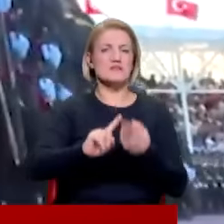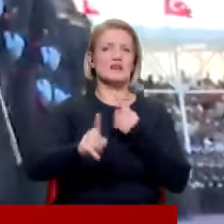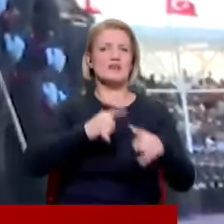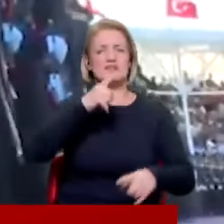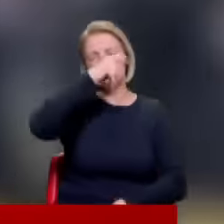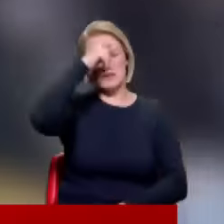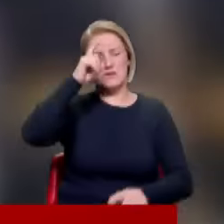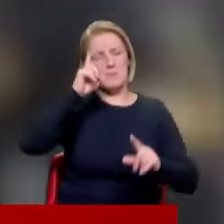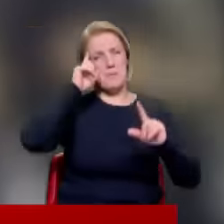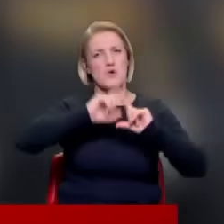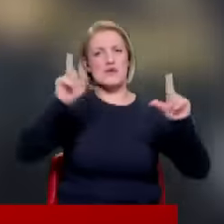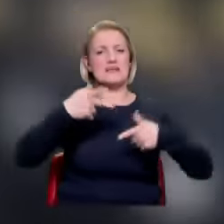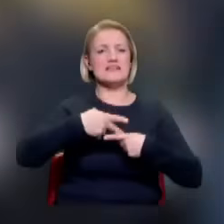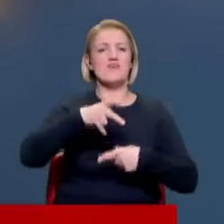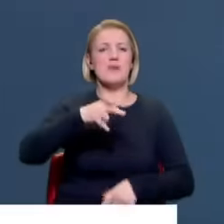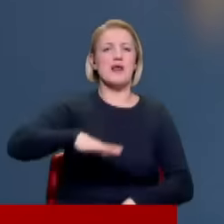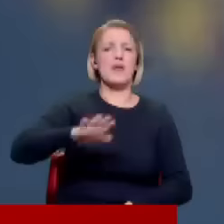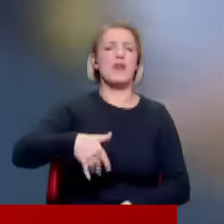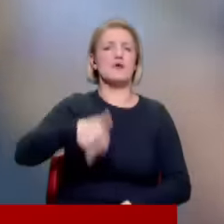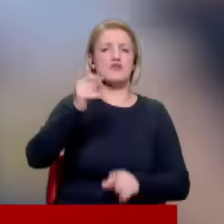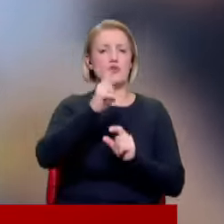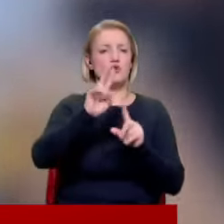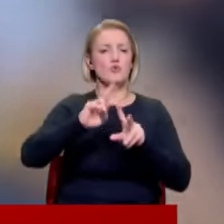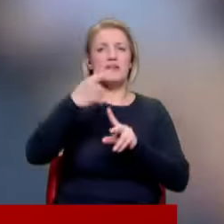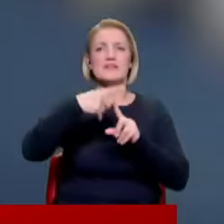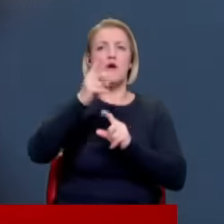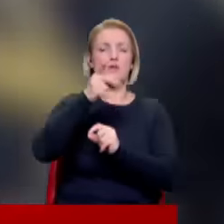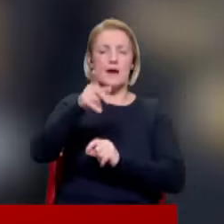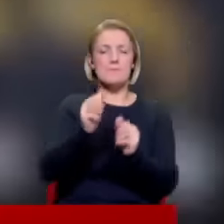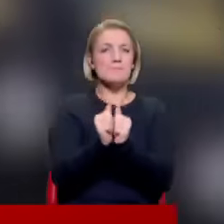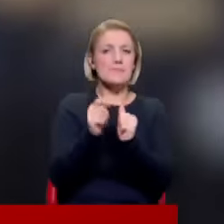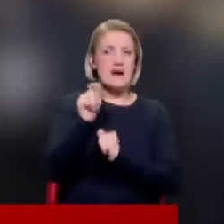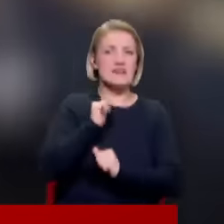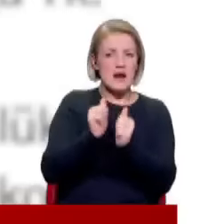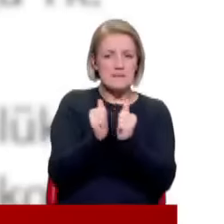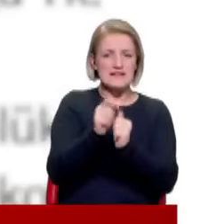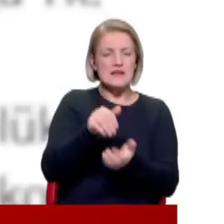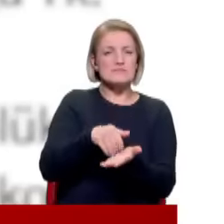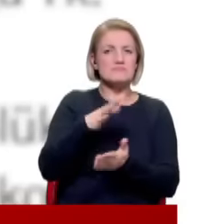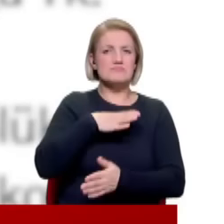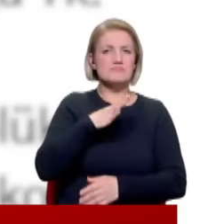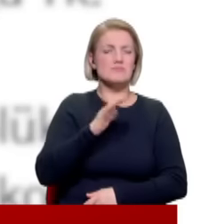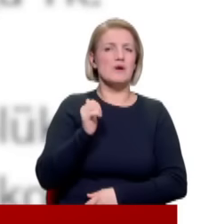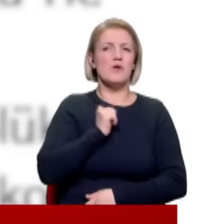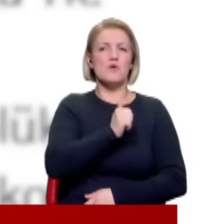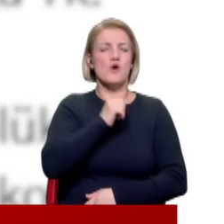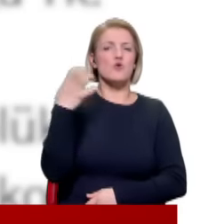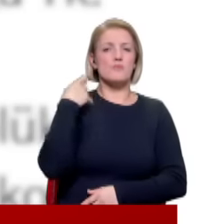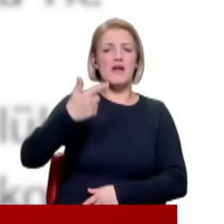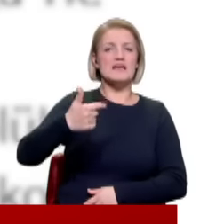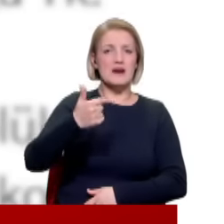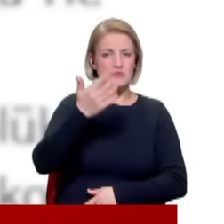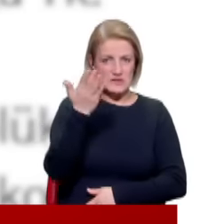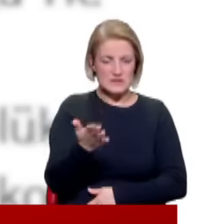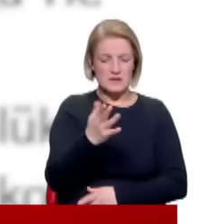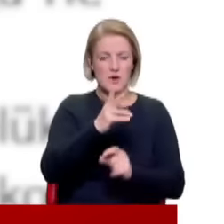siyasetin sıcak başlığı. Zafer Partisi Genel Başkanı Ümit Özdağ da teğmenlerle birlikte ihracı istenen Hava Harp Okulu Alay Komutan